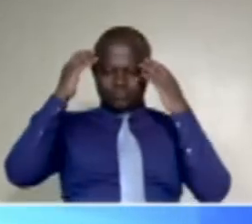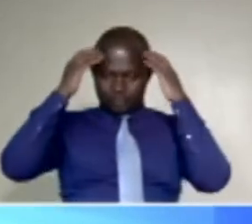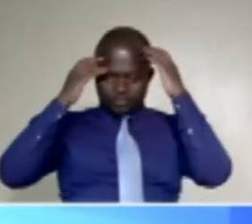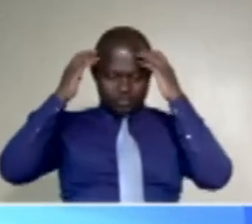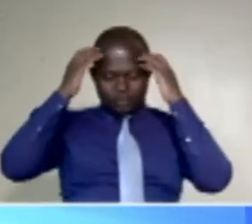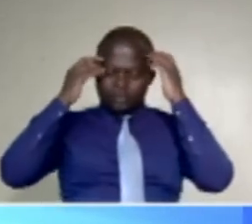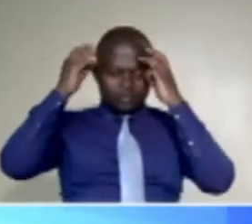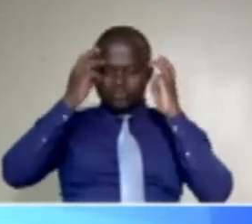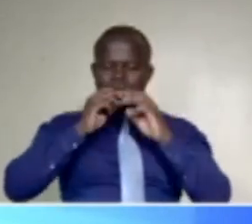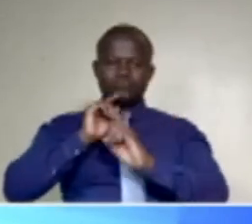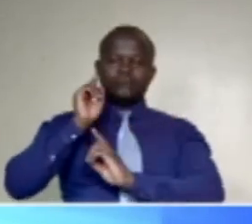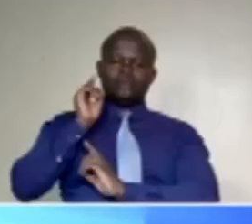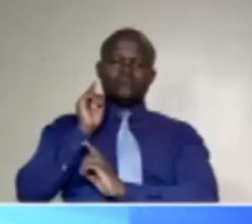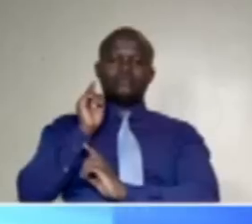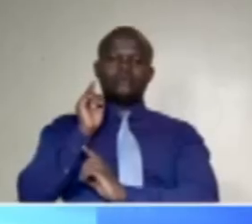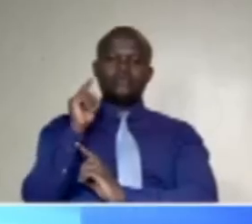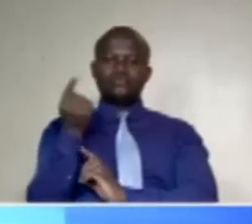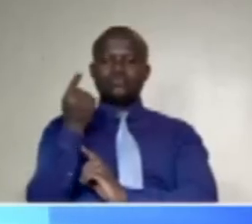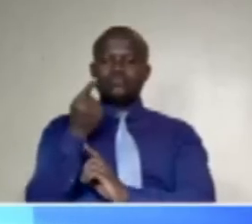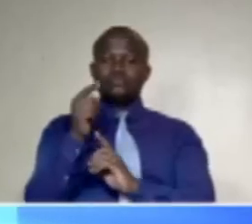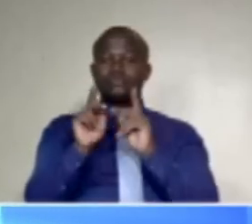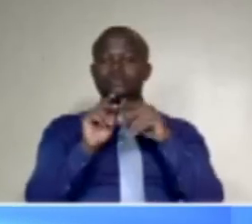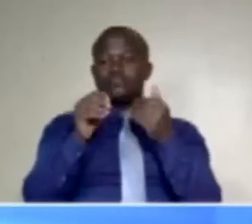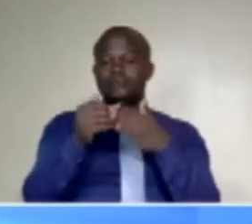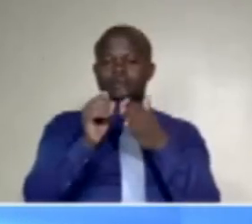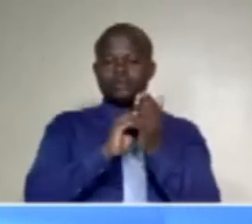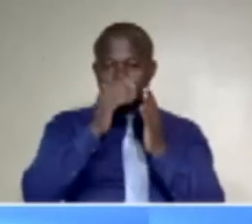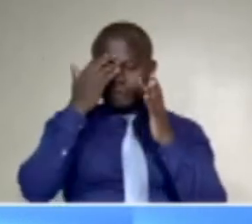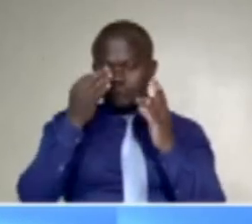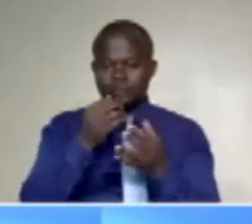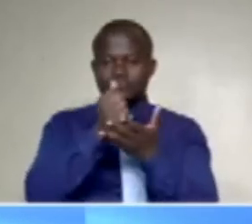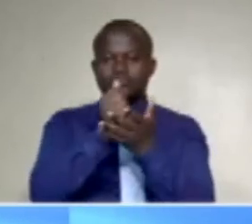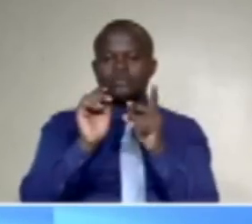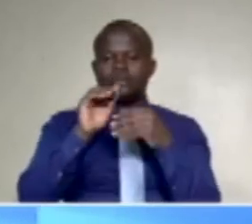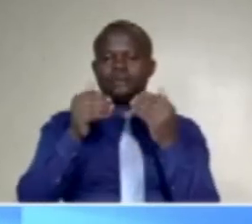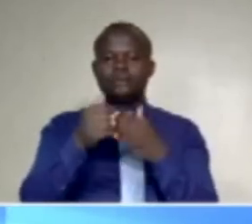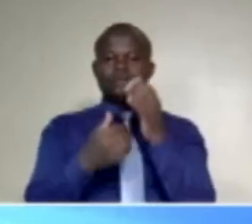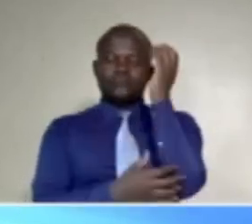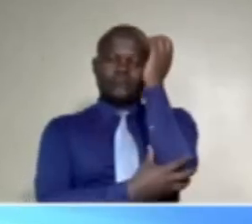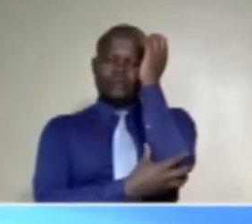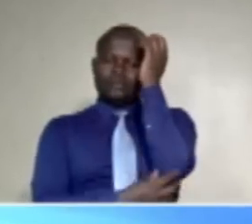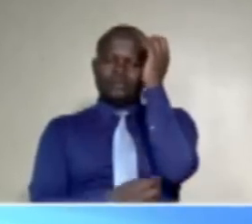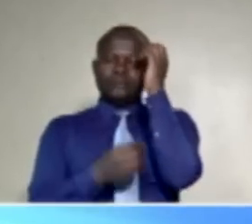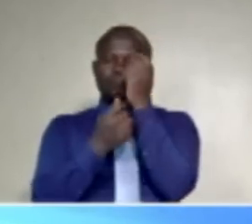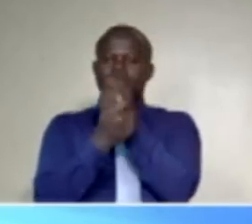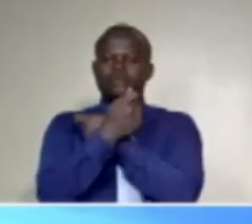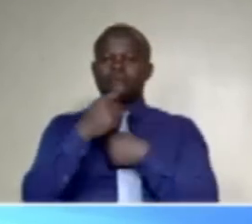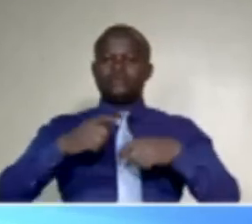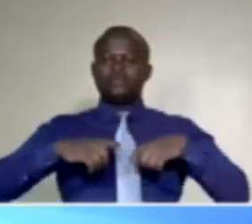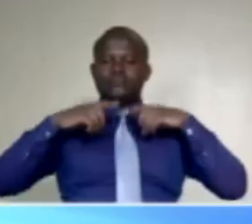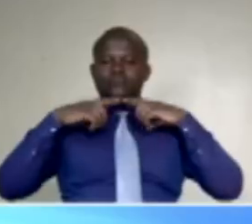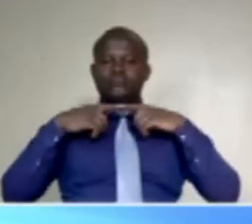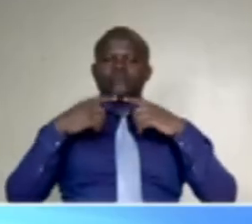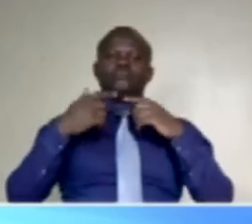no gucunga umutekano w'abaturage gusa, ahubwo ko baniyemeje gufasha abaturage b'amikoro make guhindura